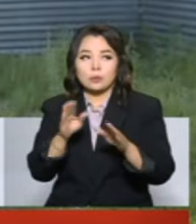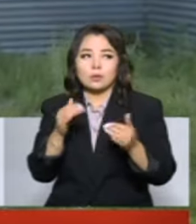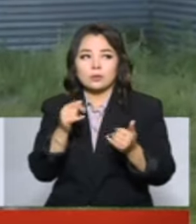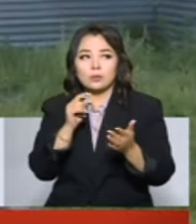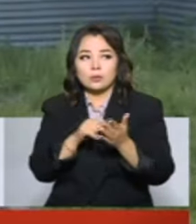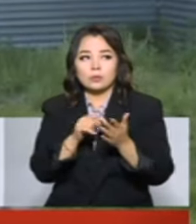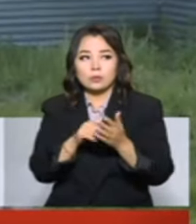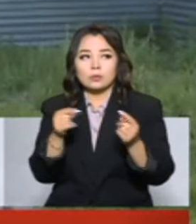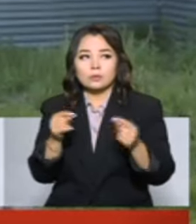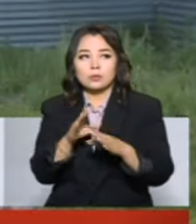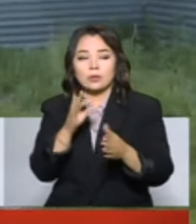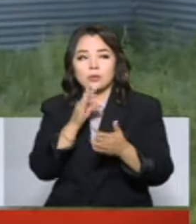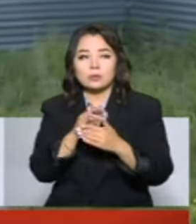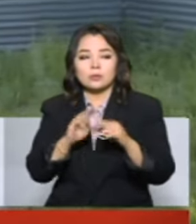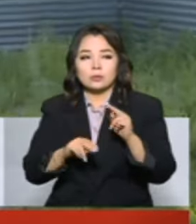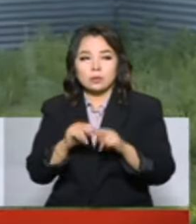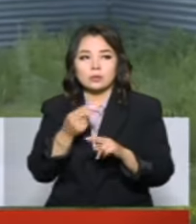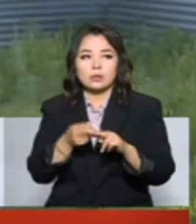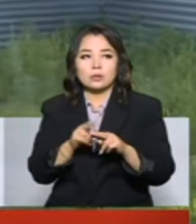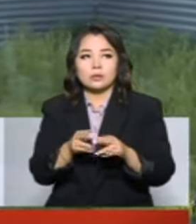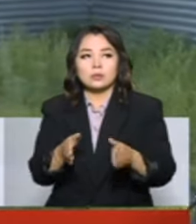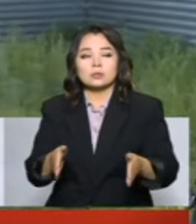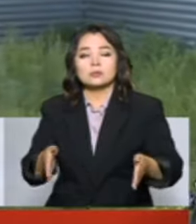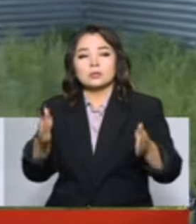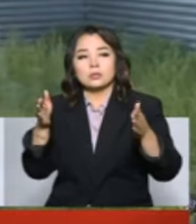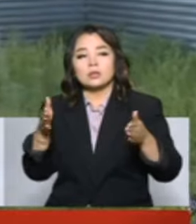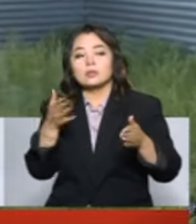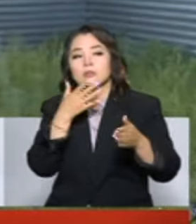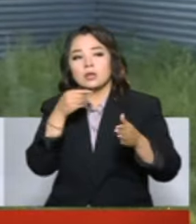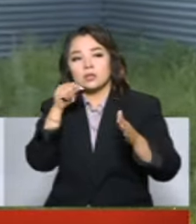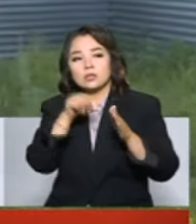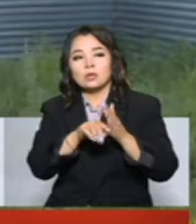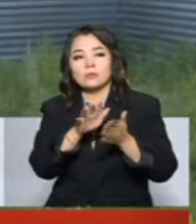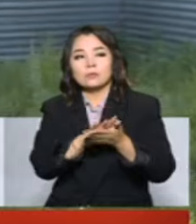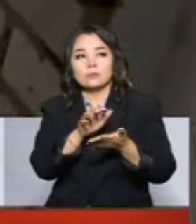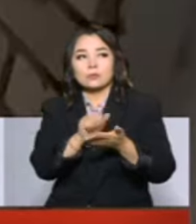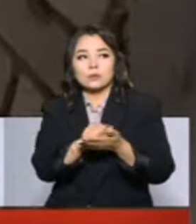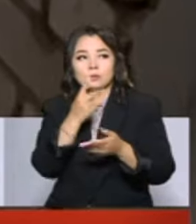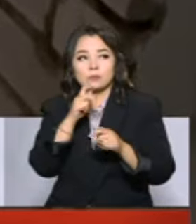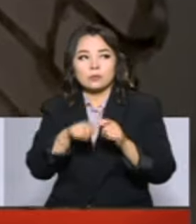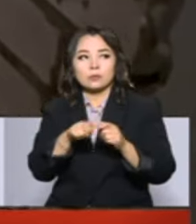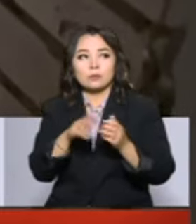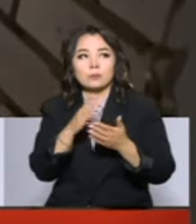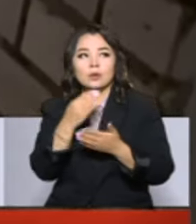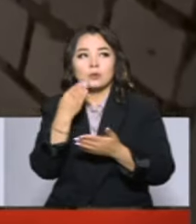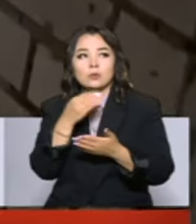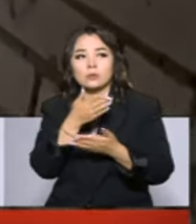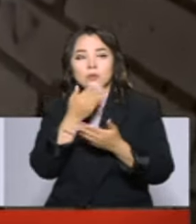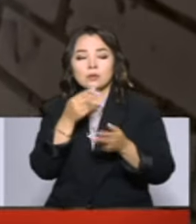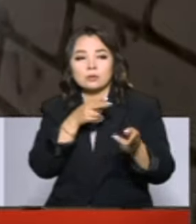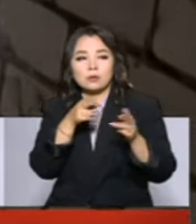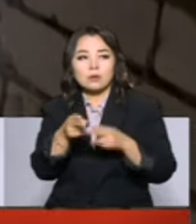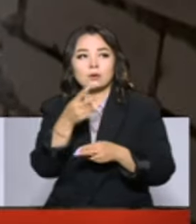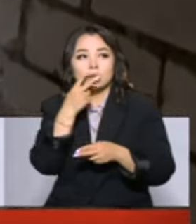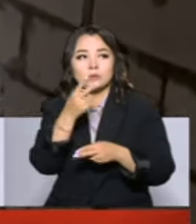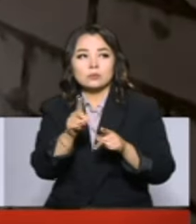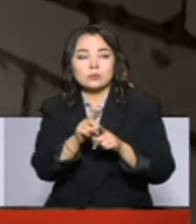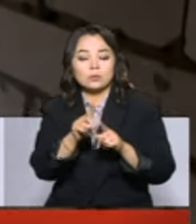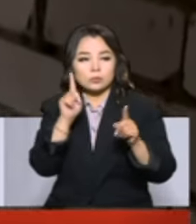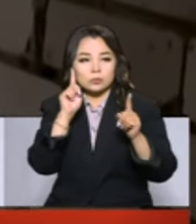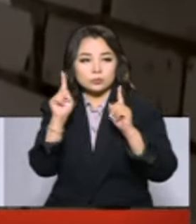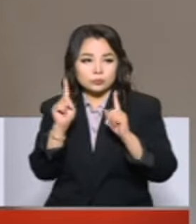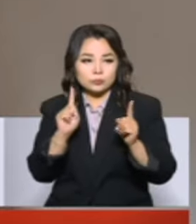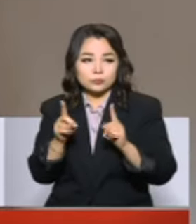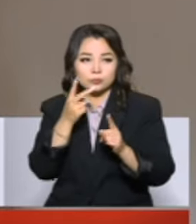қораны үйді соқпайды адамдар. Мына сырты жылтырап тұрғанымен ішінің бәрі түтін. Качествоны көрейін дегенім, көрген кезде